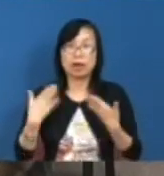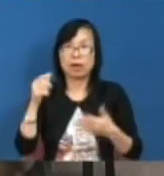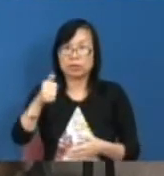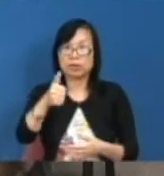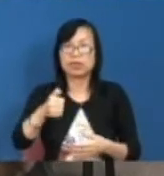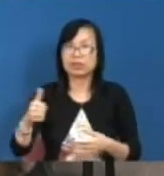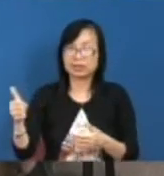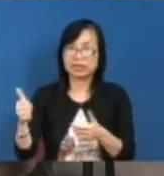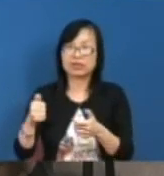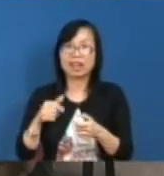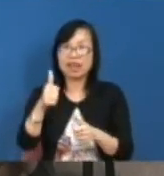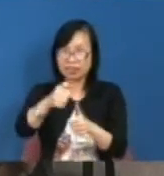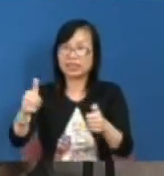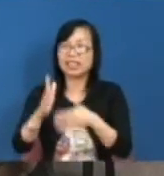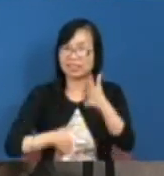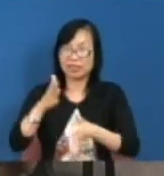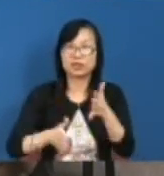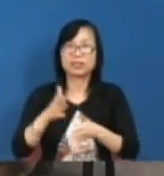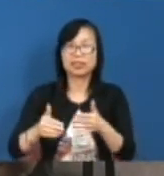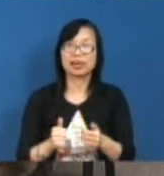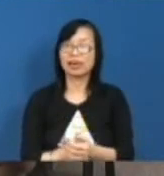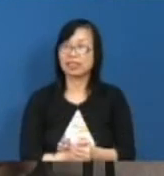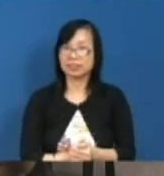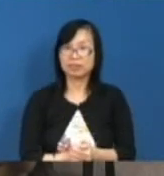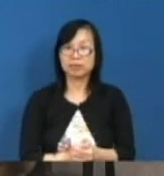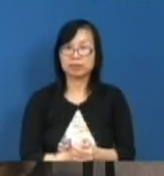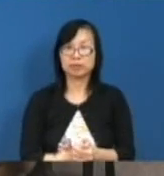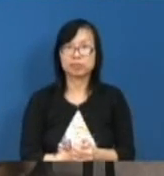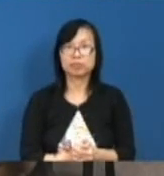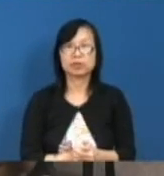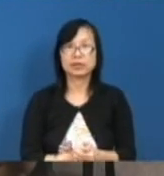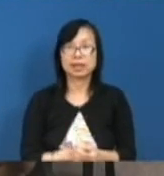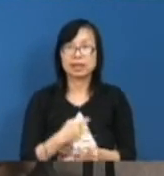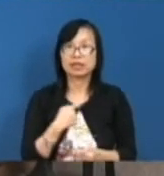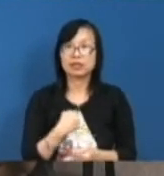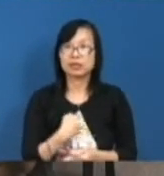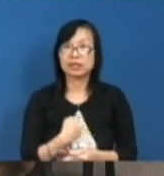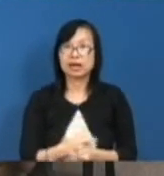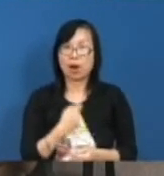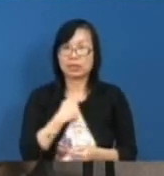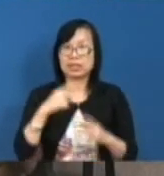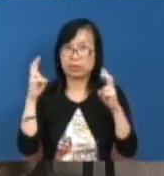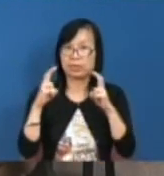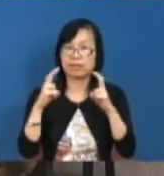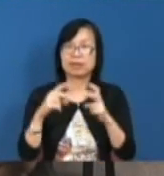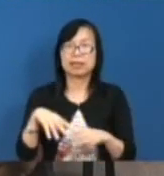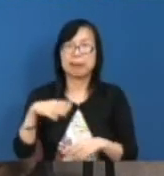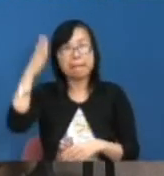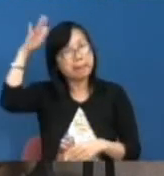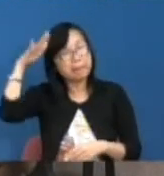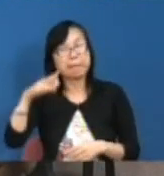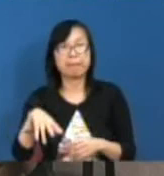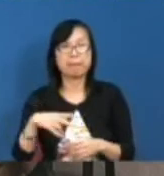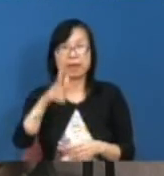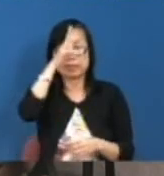賓衛蘭啦，咁好耐冇見過啦，衛蘭哥。咁同埋我諗你我叫做認識理解睇香港政治咧，